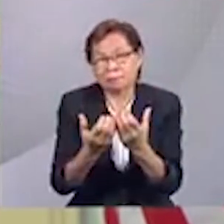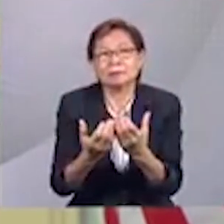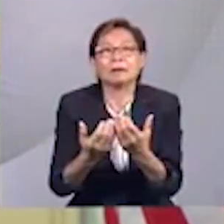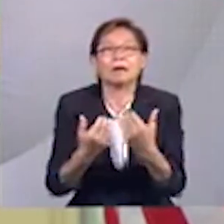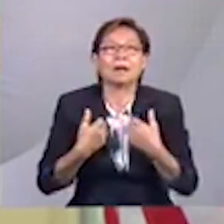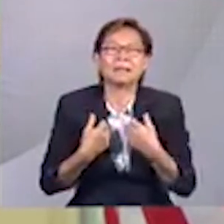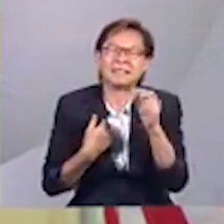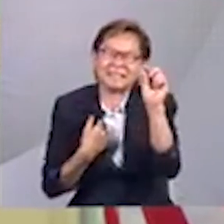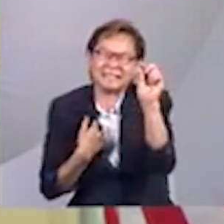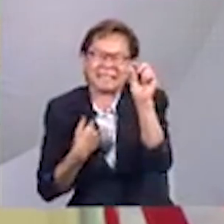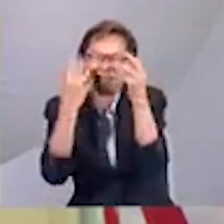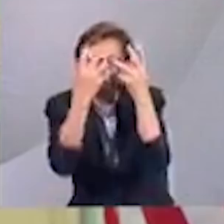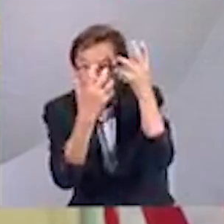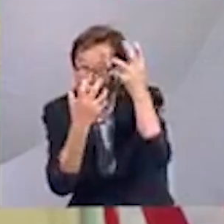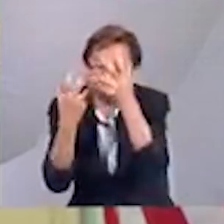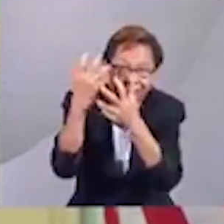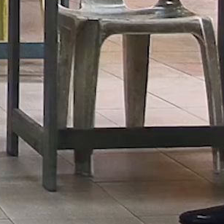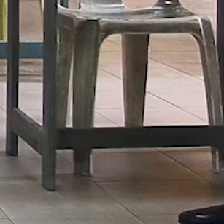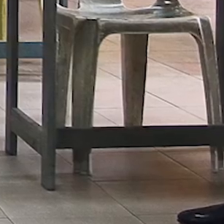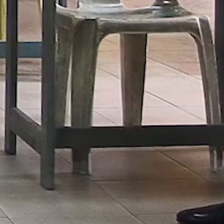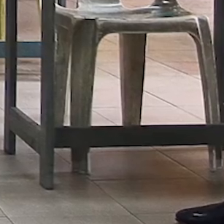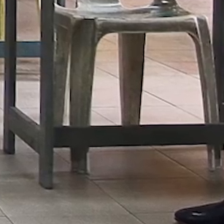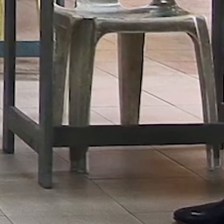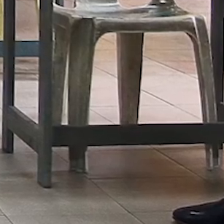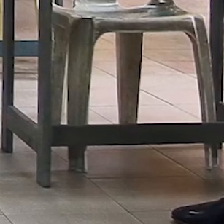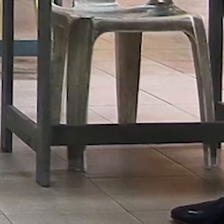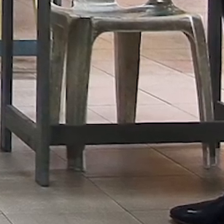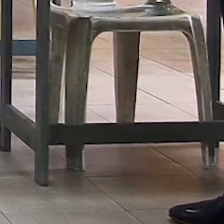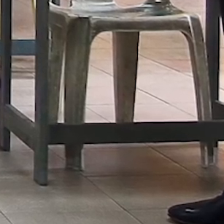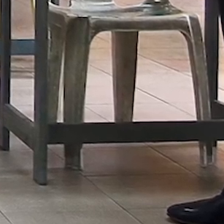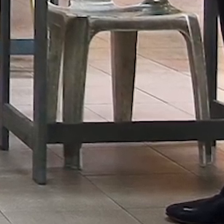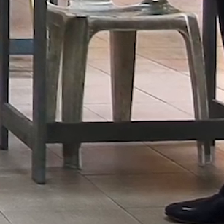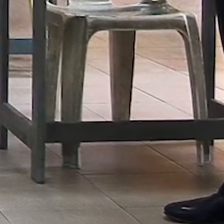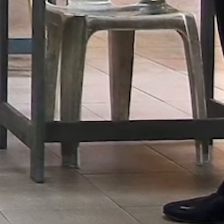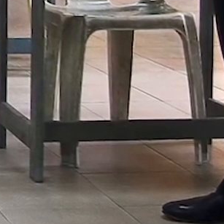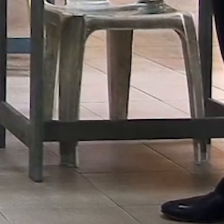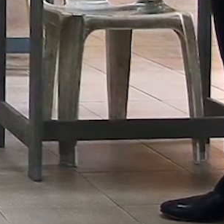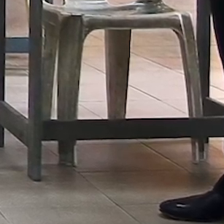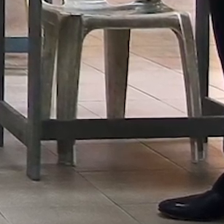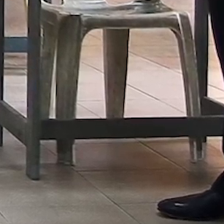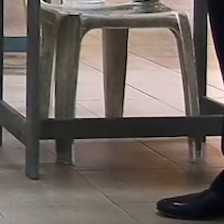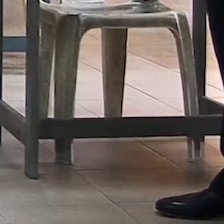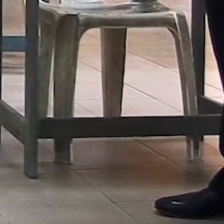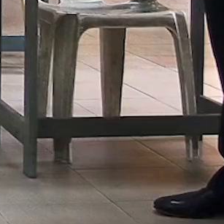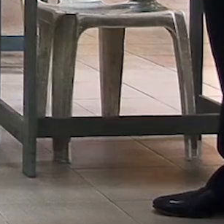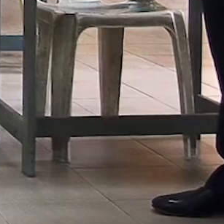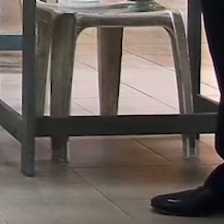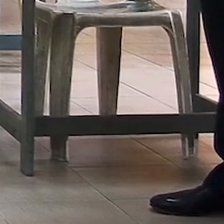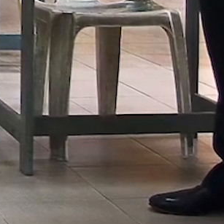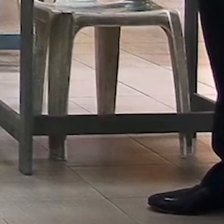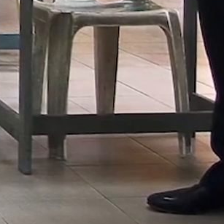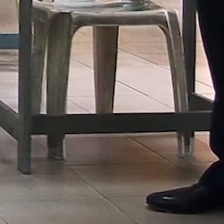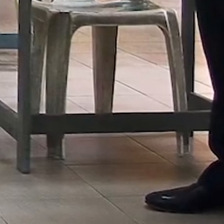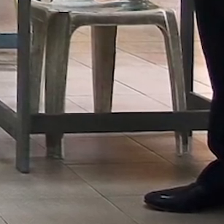ada sedikit kekeliruan. Ada yang kata 18, 17 dan sebagainya. Asasnya adalah mesti